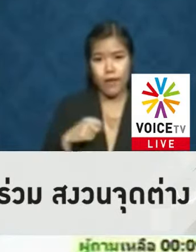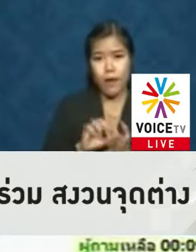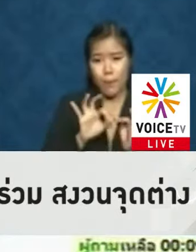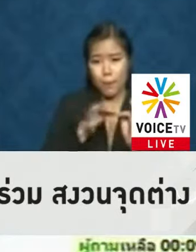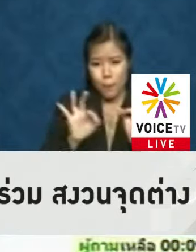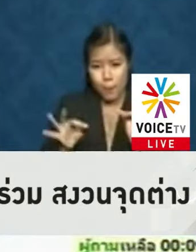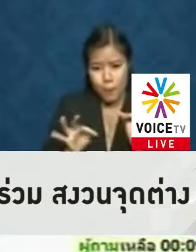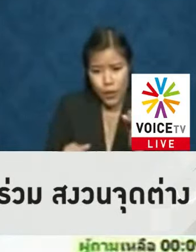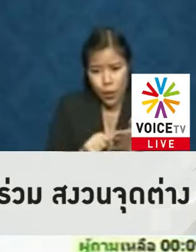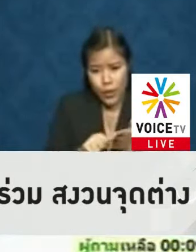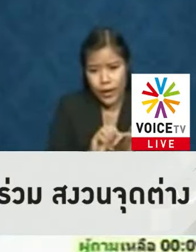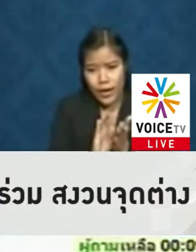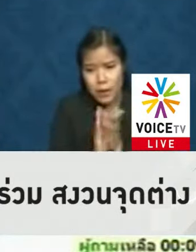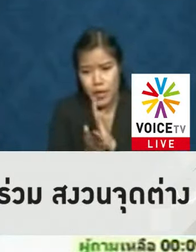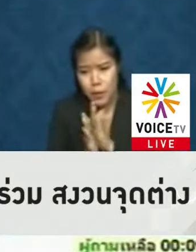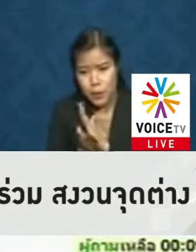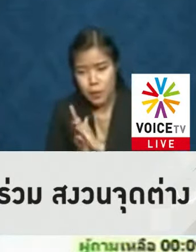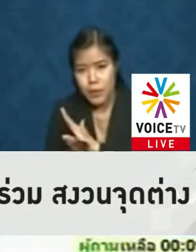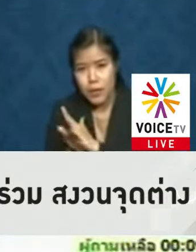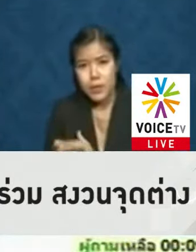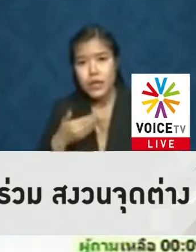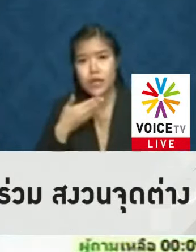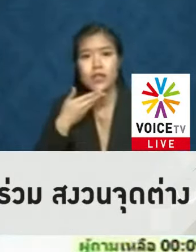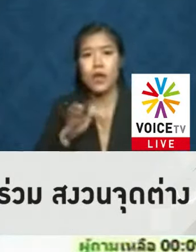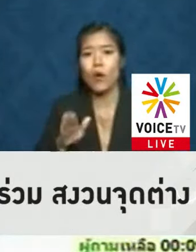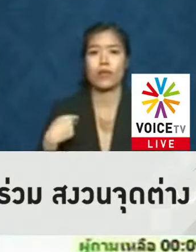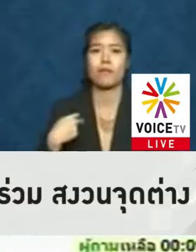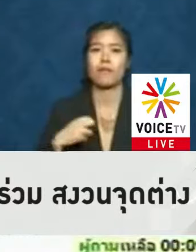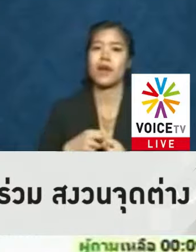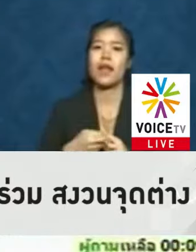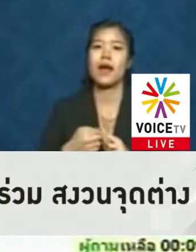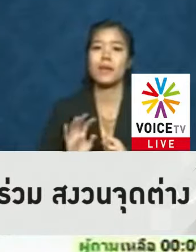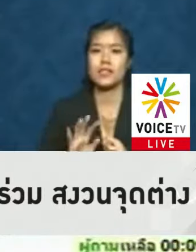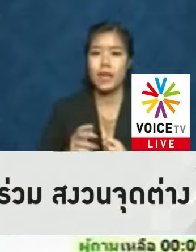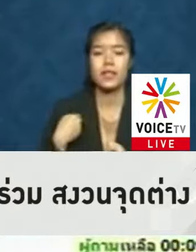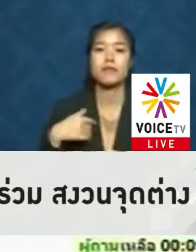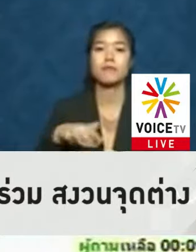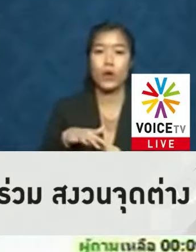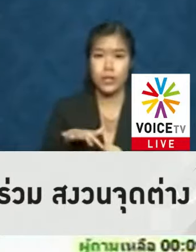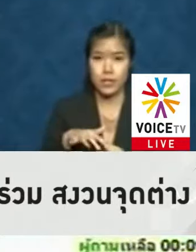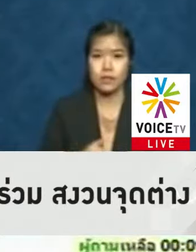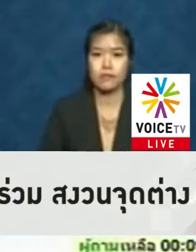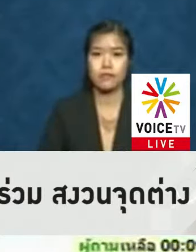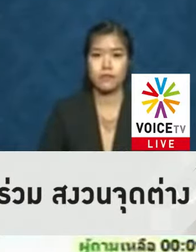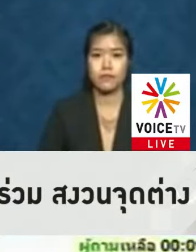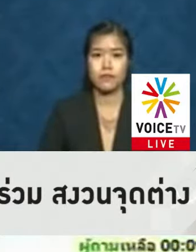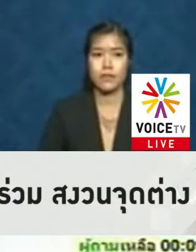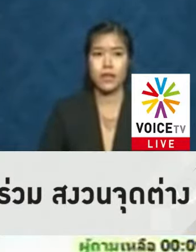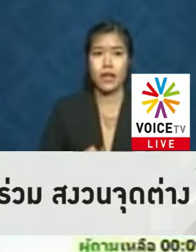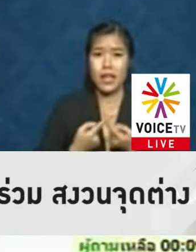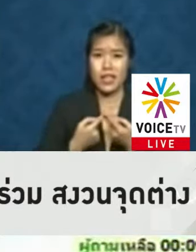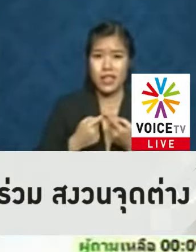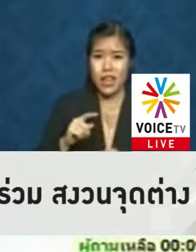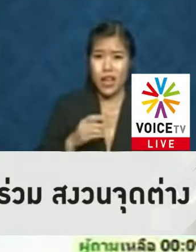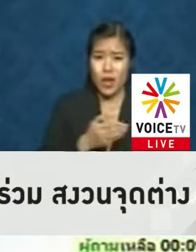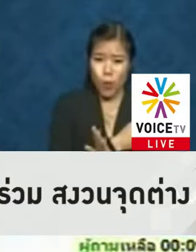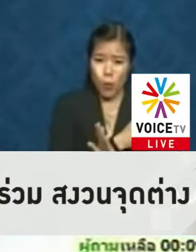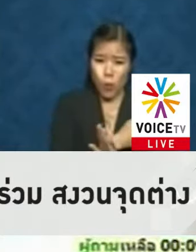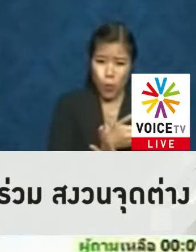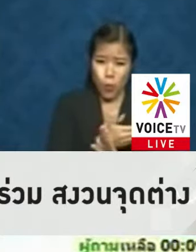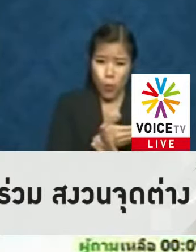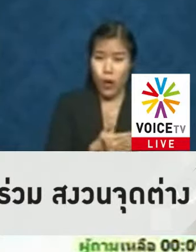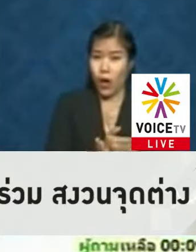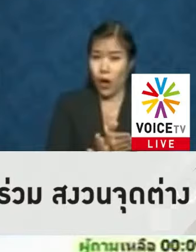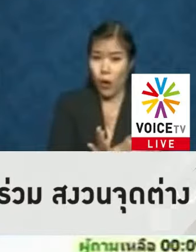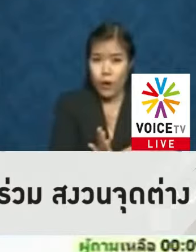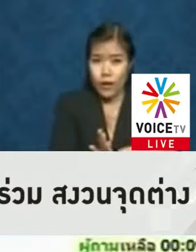วลามีการจัดทำรัฐธรรมนูญฉบับใหม่เนี่ยไม่ใช่เป็นเรื่องผิดปกติอะไรแต่ในช่วงระยะเวลาไม่นานมานี้เ